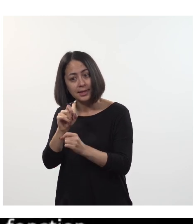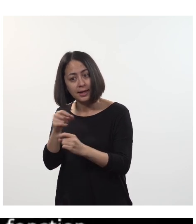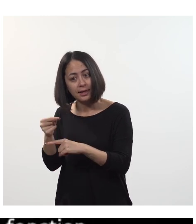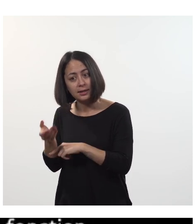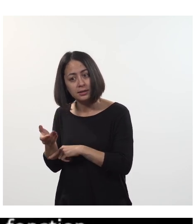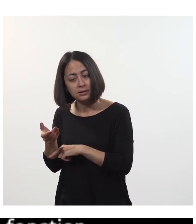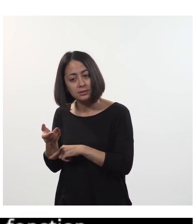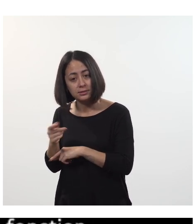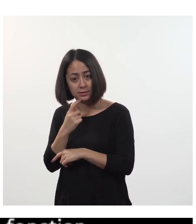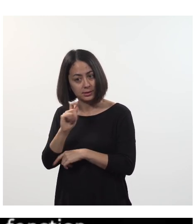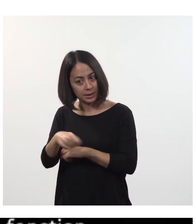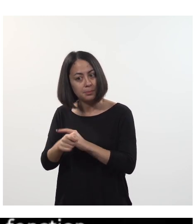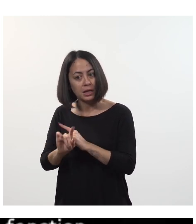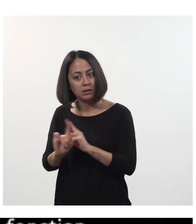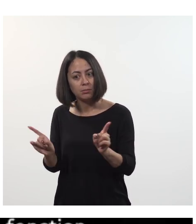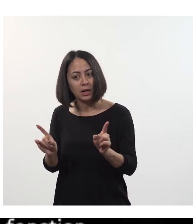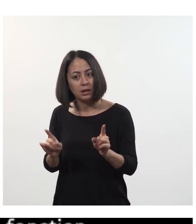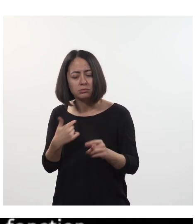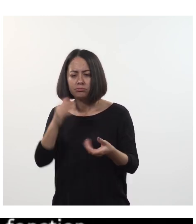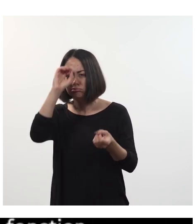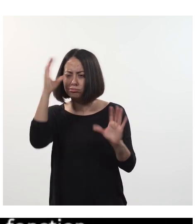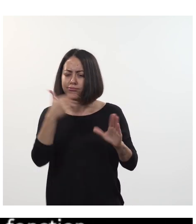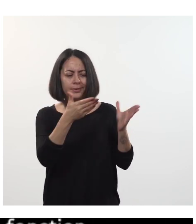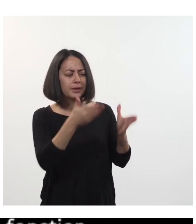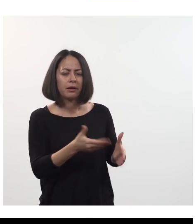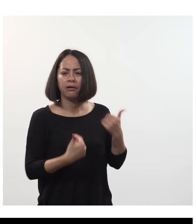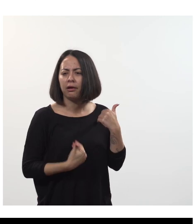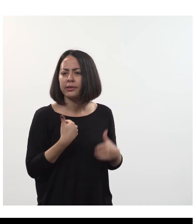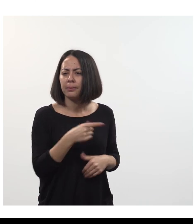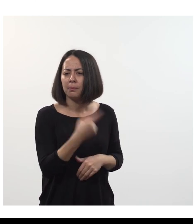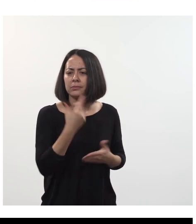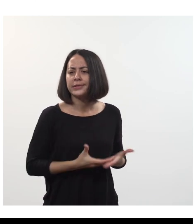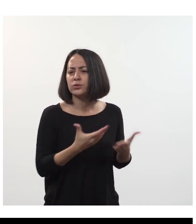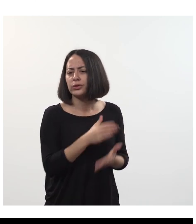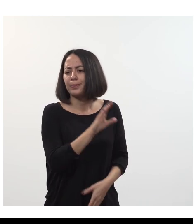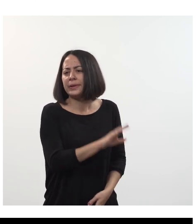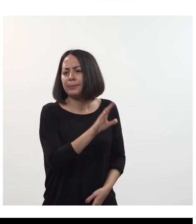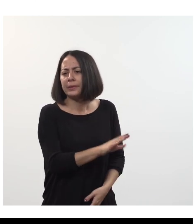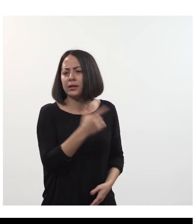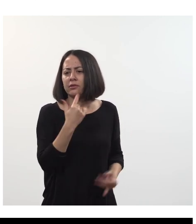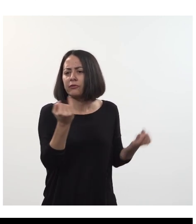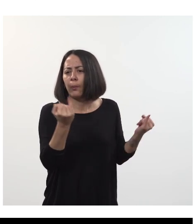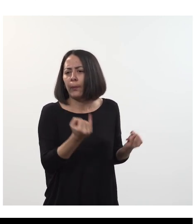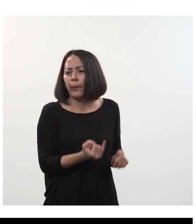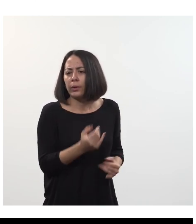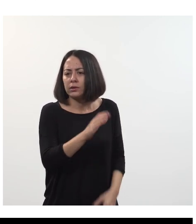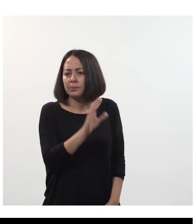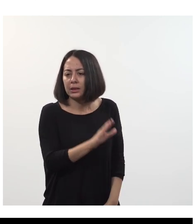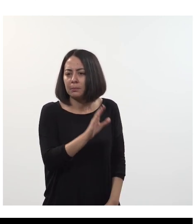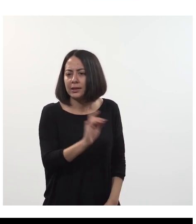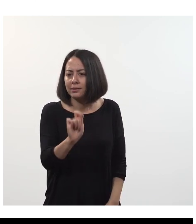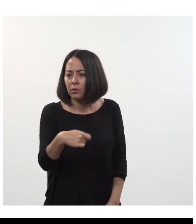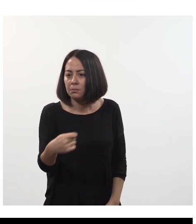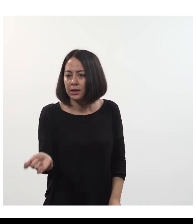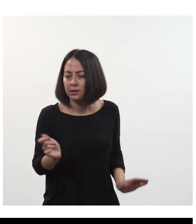personne, oui, elle a un handicap, elle a eu telle situation, elle perd du poids, c'est normal, oui, parce que bah, finalement, elle a un peu